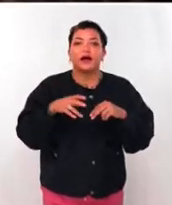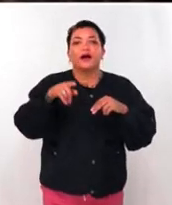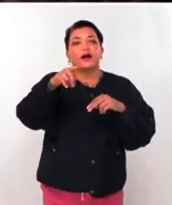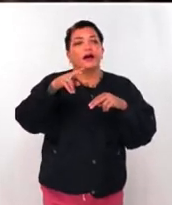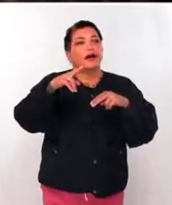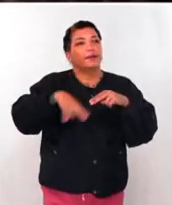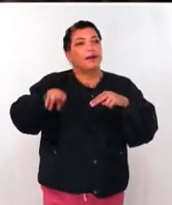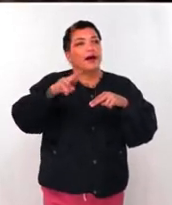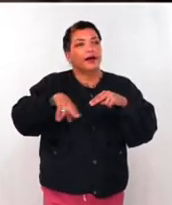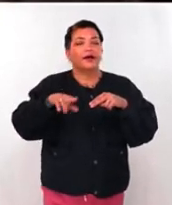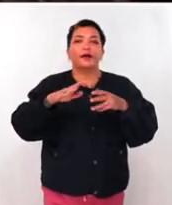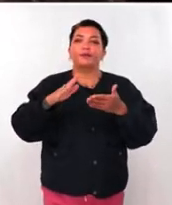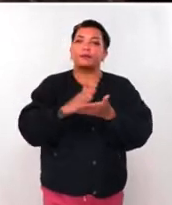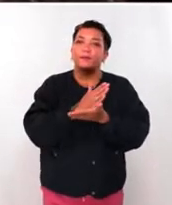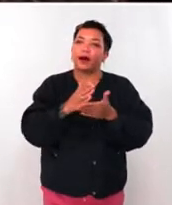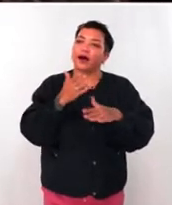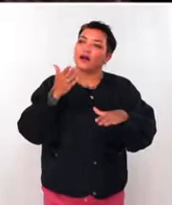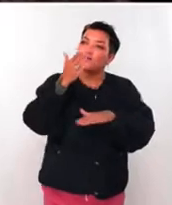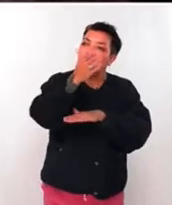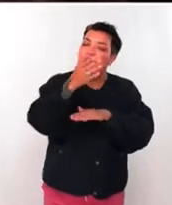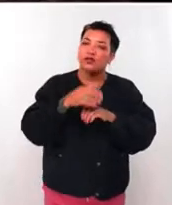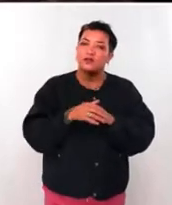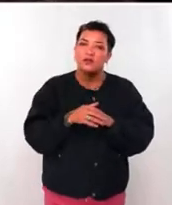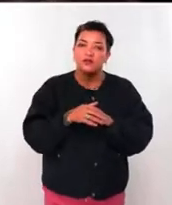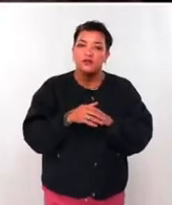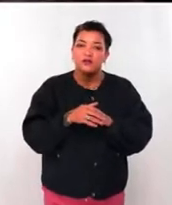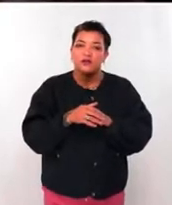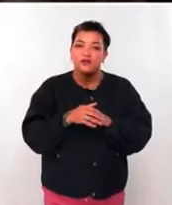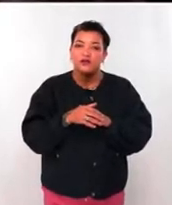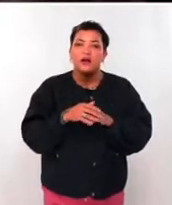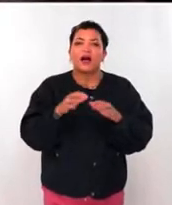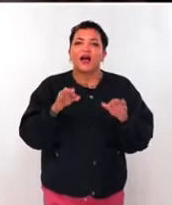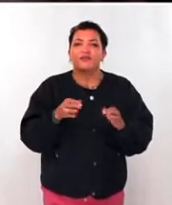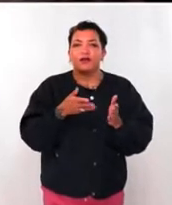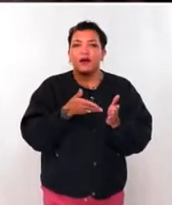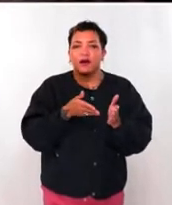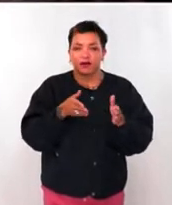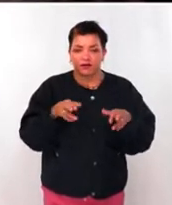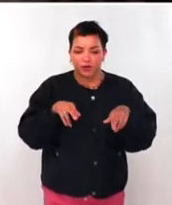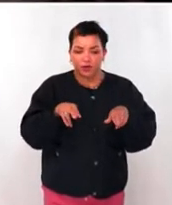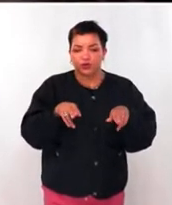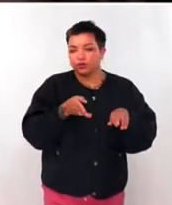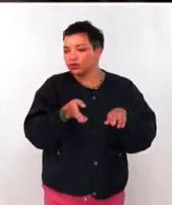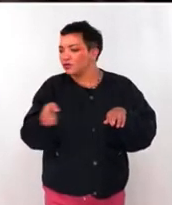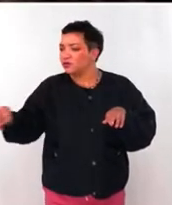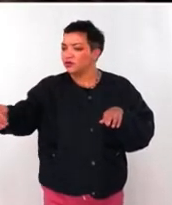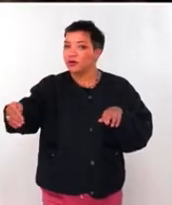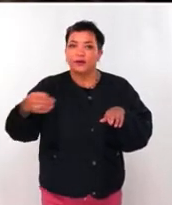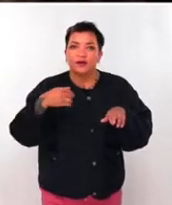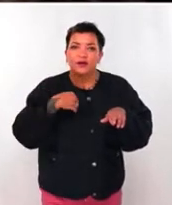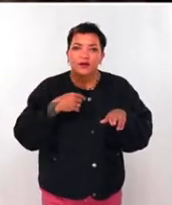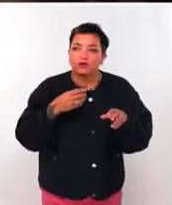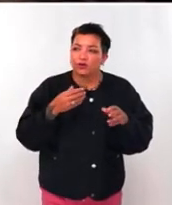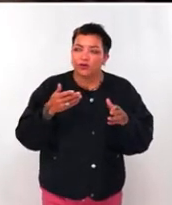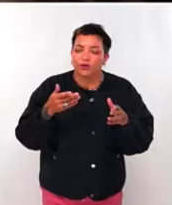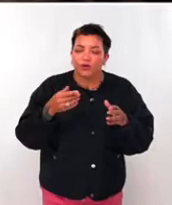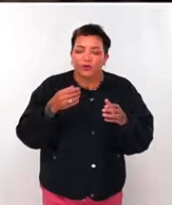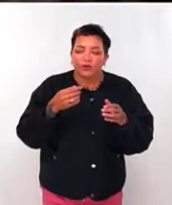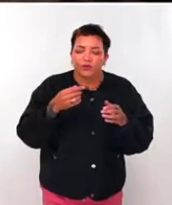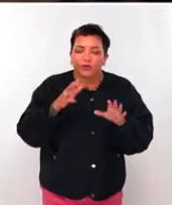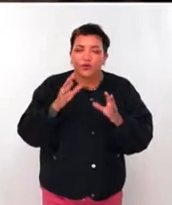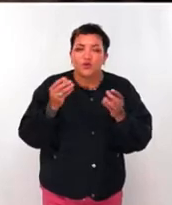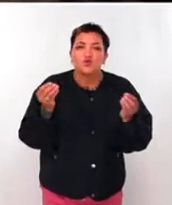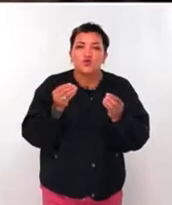et préparer, et pour cette fameuse bifurcation, il n'y a pas la bifurcation du logement, parce que ce qui est